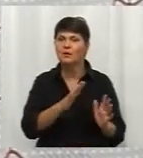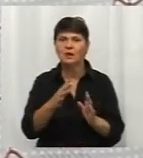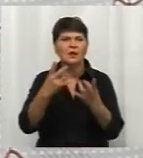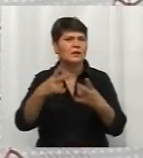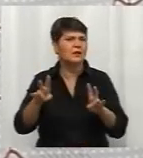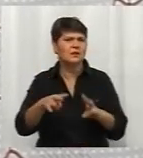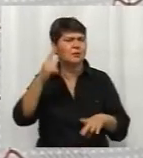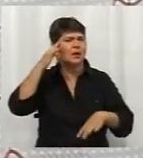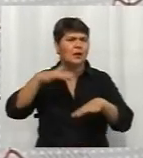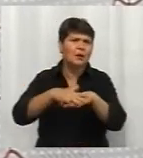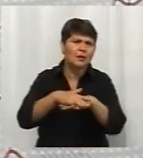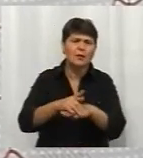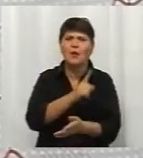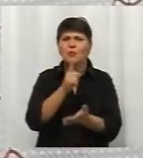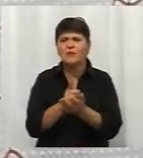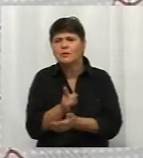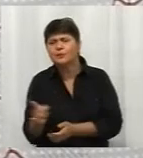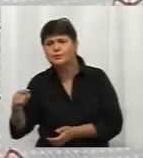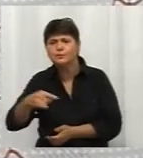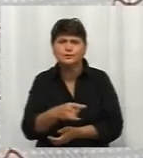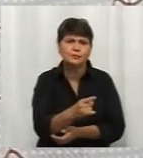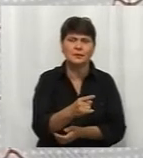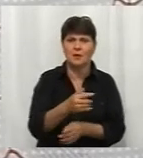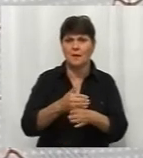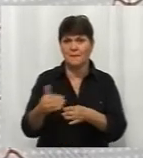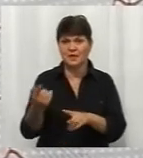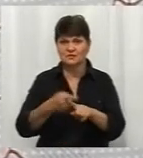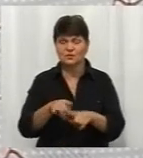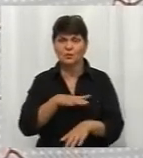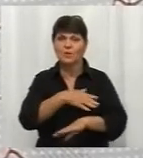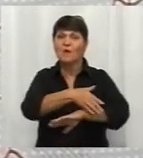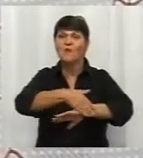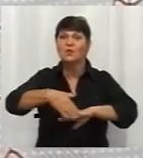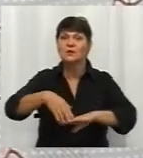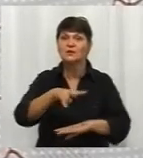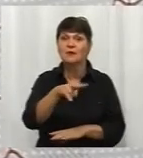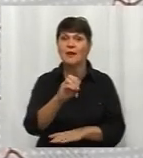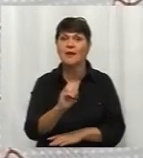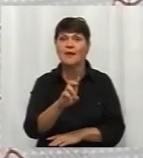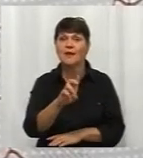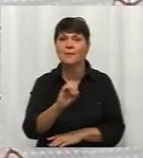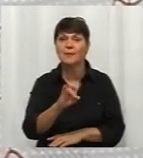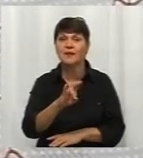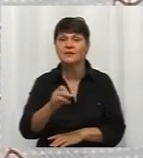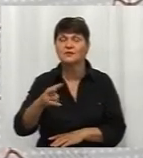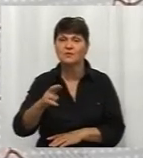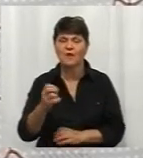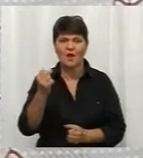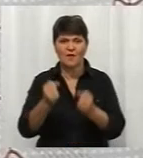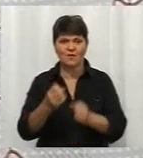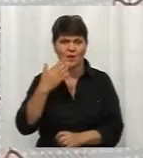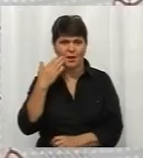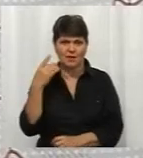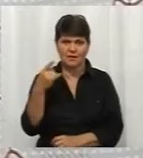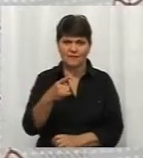розраховувати на те, що він повинен об'їхати після цього, так як у нас було на вулиці Лебединського, що він намагався, водій один з легкових транспортних